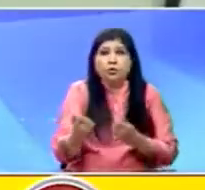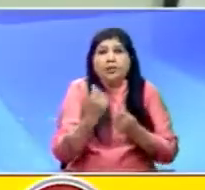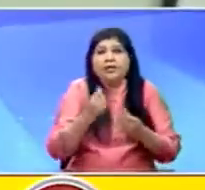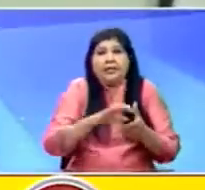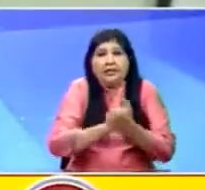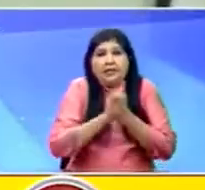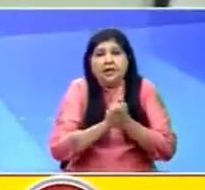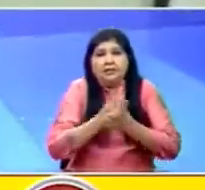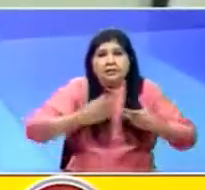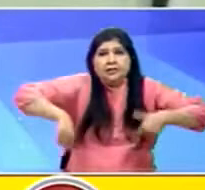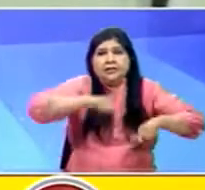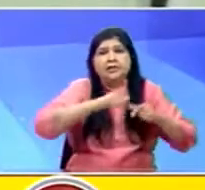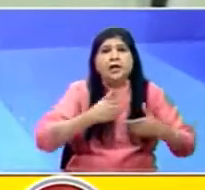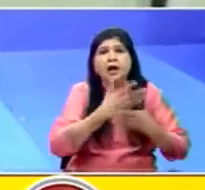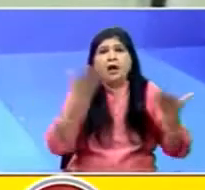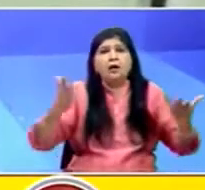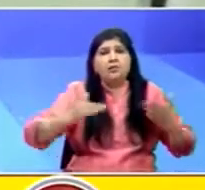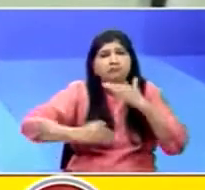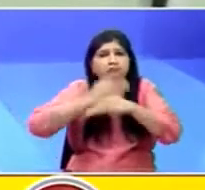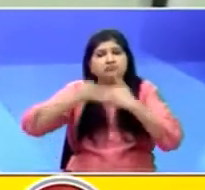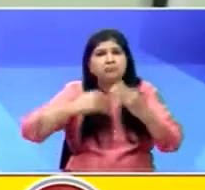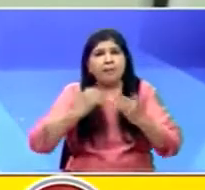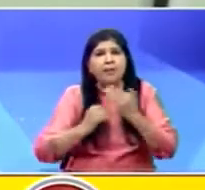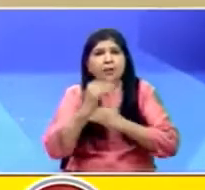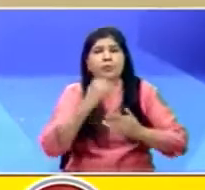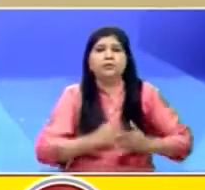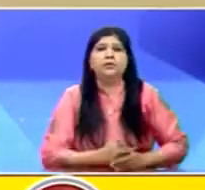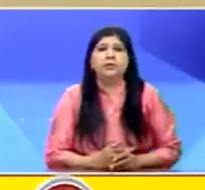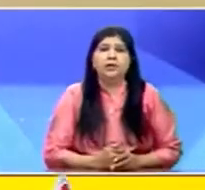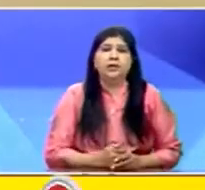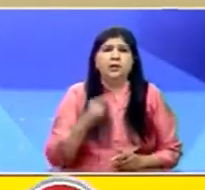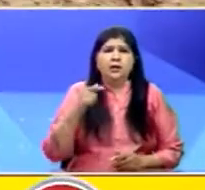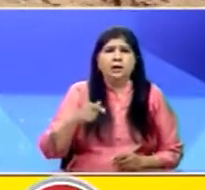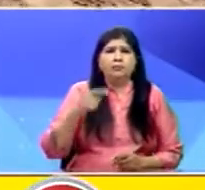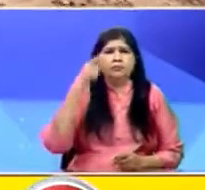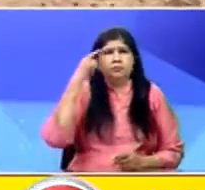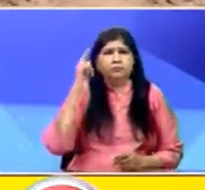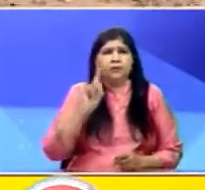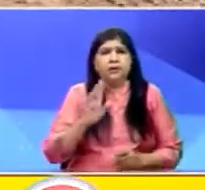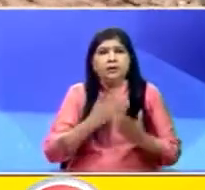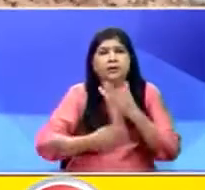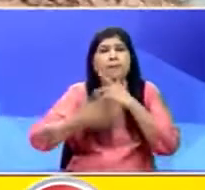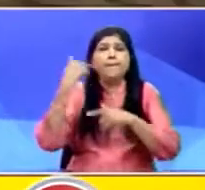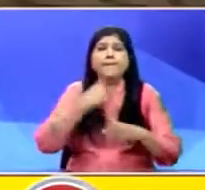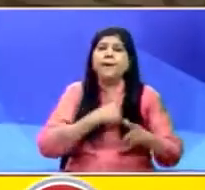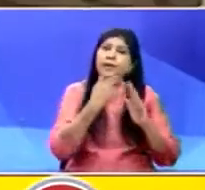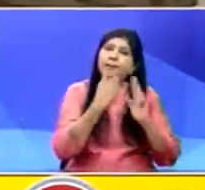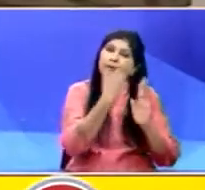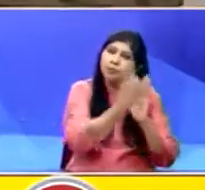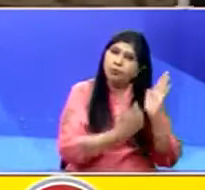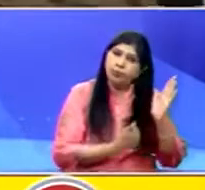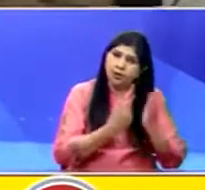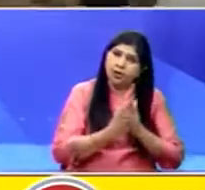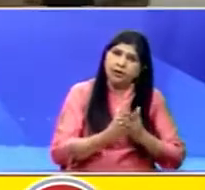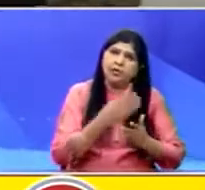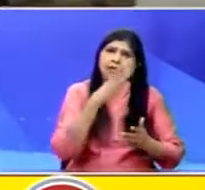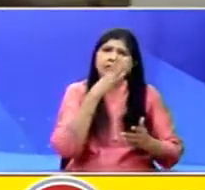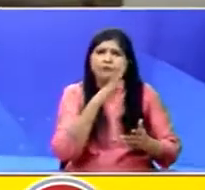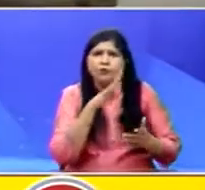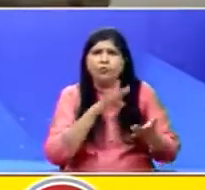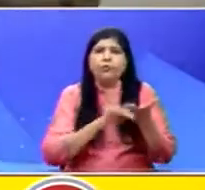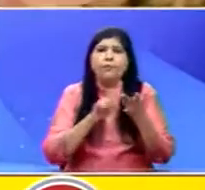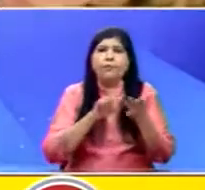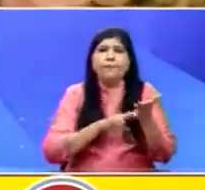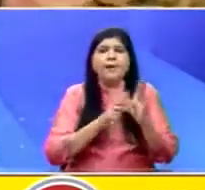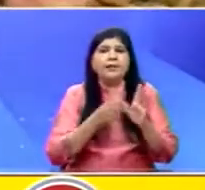ताकत अनेक गुना बढ़ जाती है। आपको याद होगा, मन की बात में ही 4 महीने